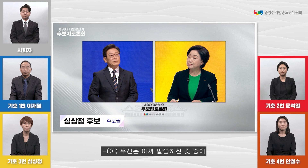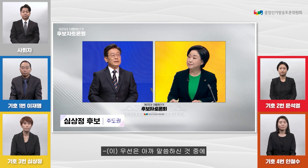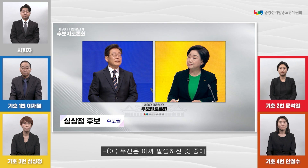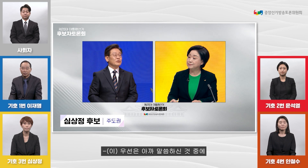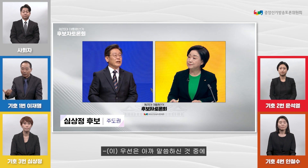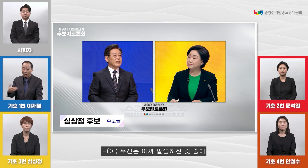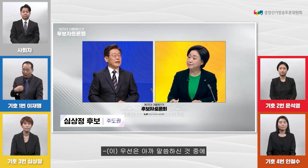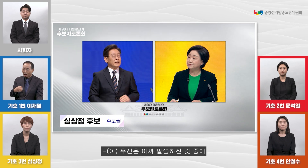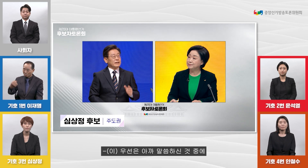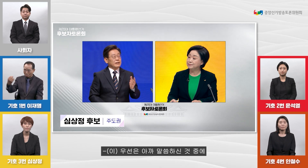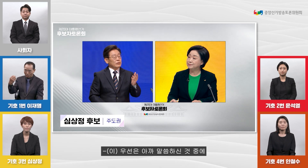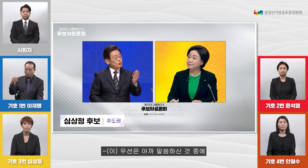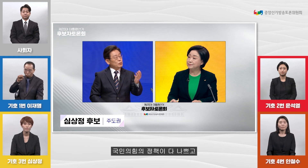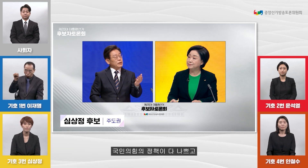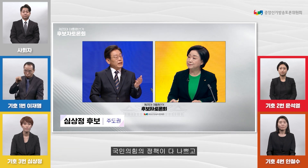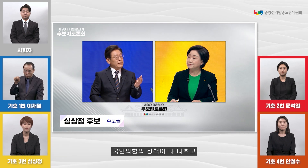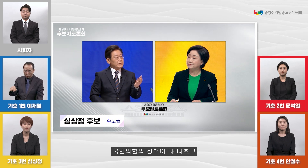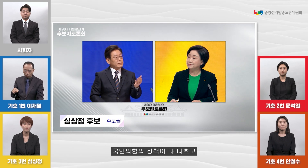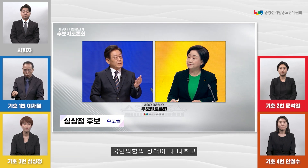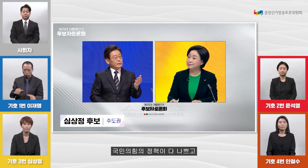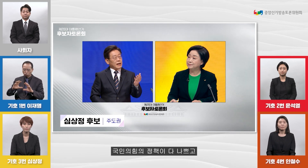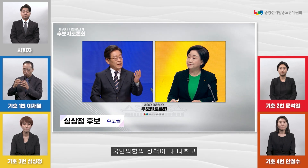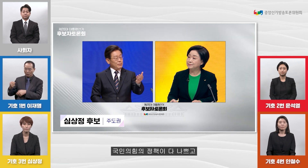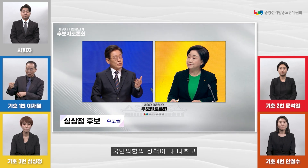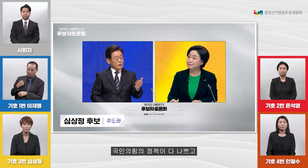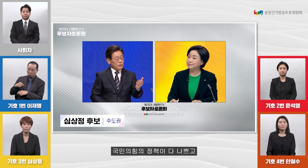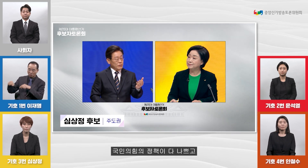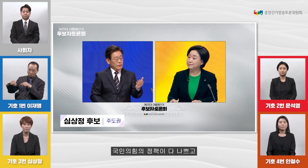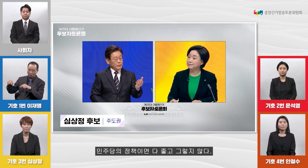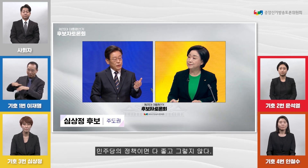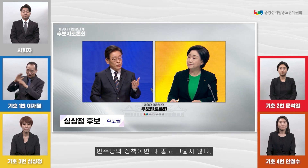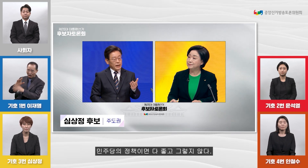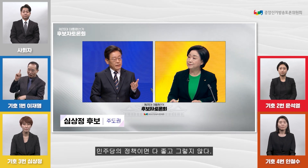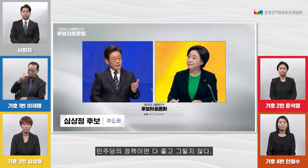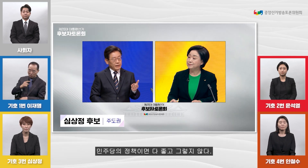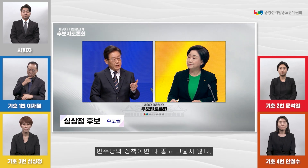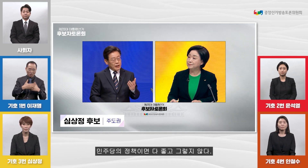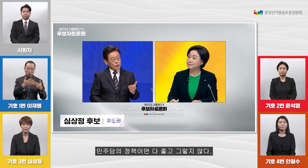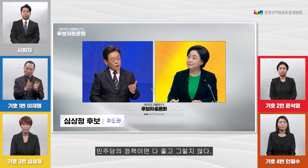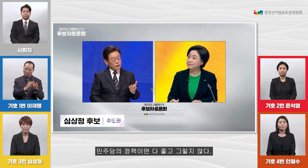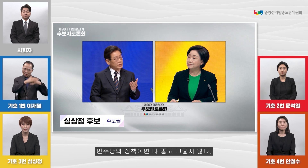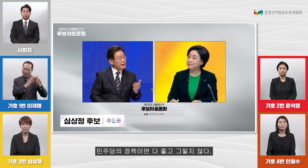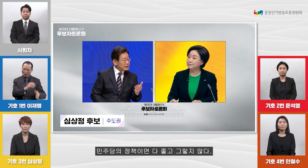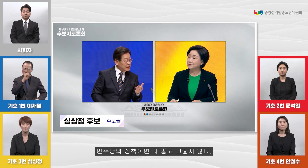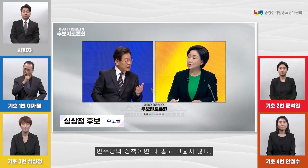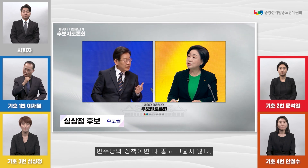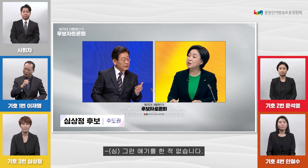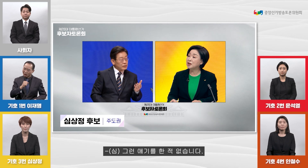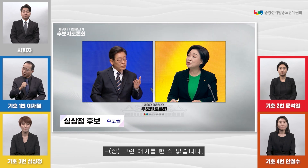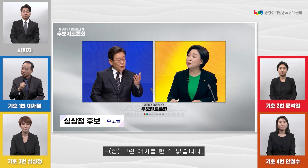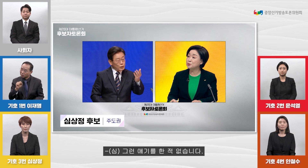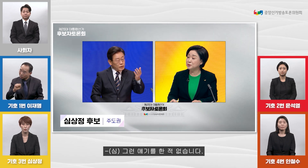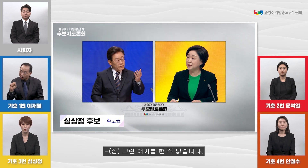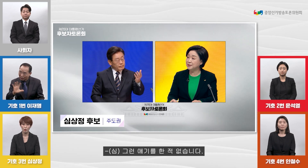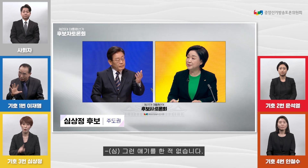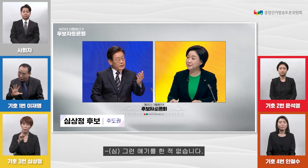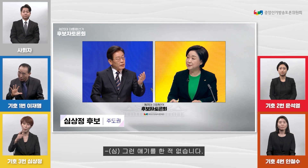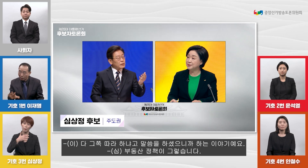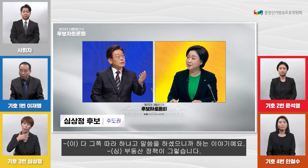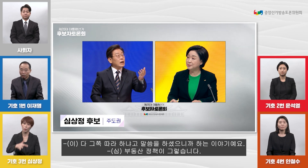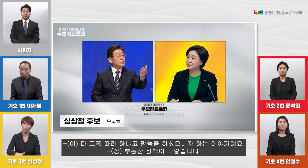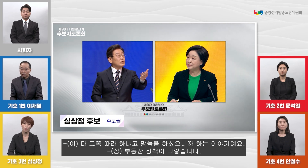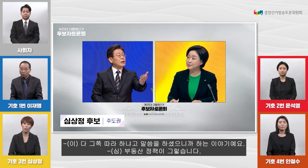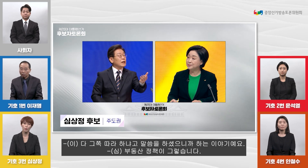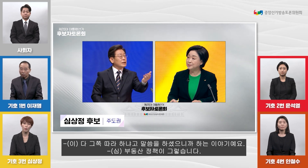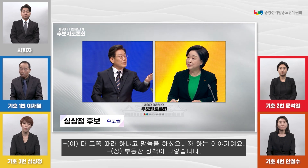아까 말씀하신 것 중에 국민의힘의 정책이면 다 나쁘고 민주당의 정책이면 다 좋고 그렇지 않다. 그런 얘기 한 적 없습니다.